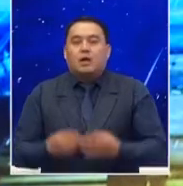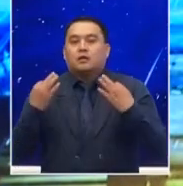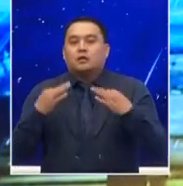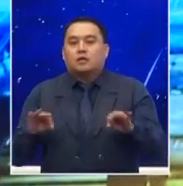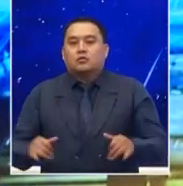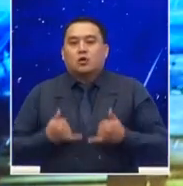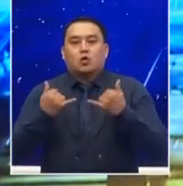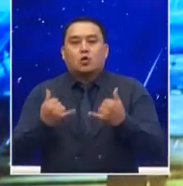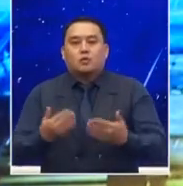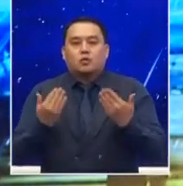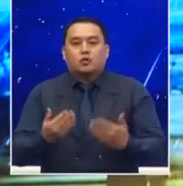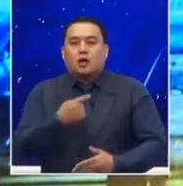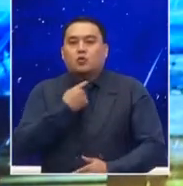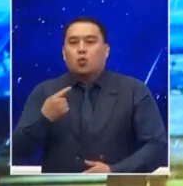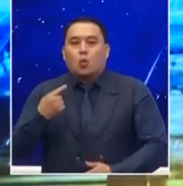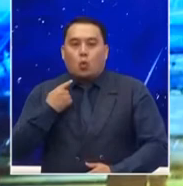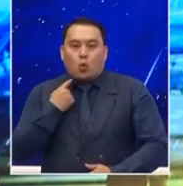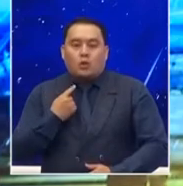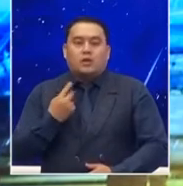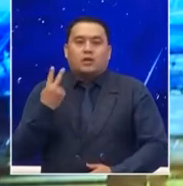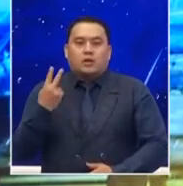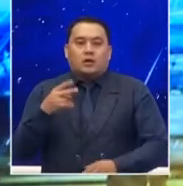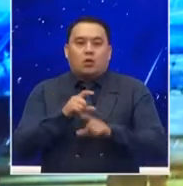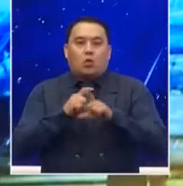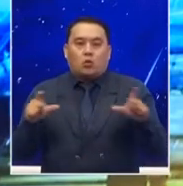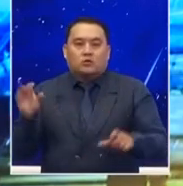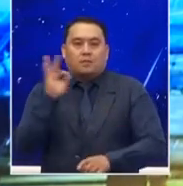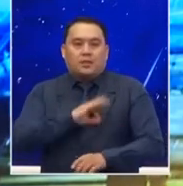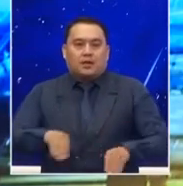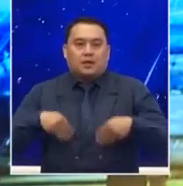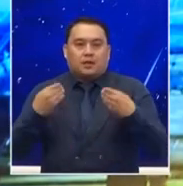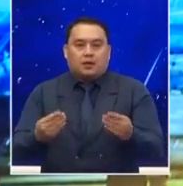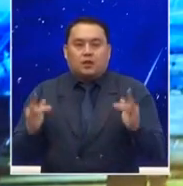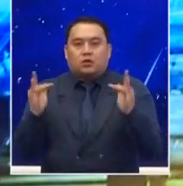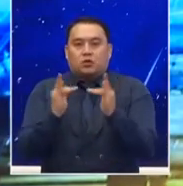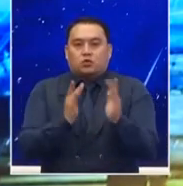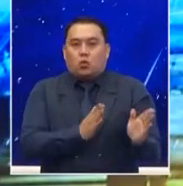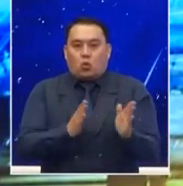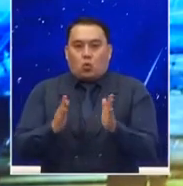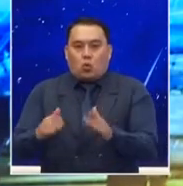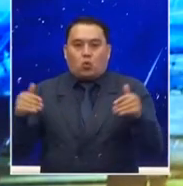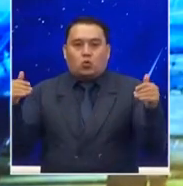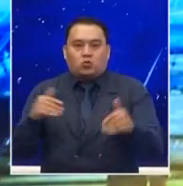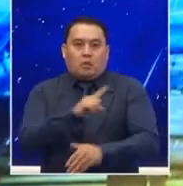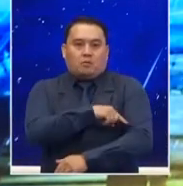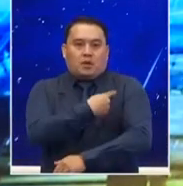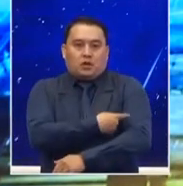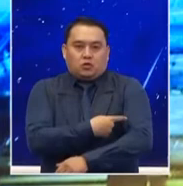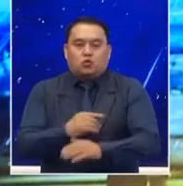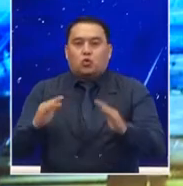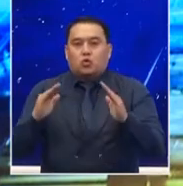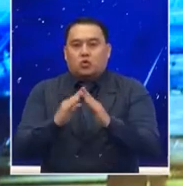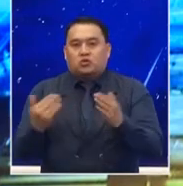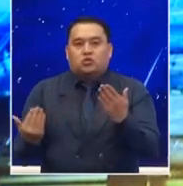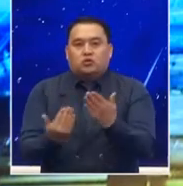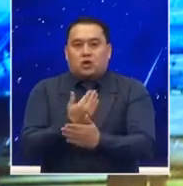Тәуелсіздікке тартуы. Бүгін облыс орталығында қос нысан қолданысқа берілді. Бірі Талдықорған жоғары медициналық колледжінің студенттер үйі. Жаңа